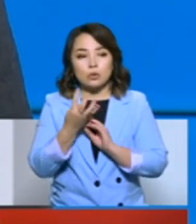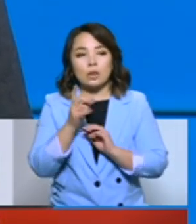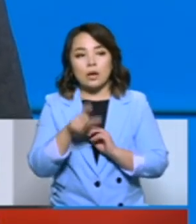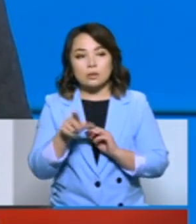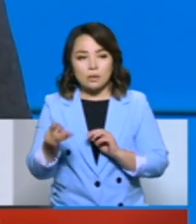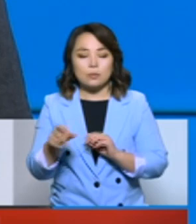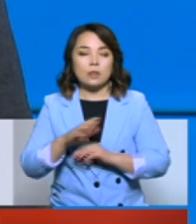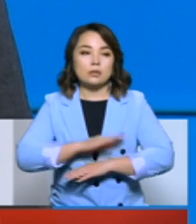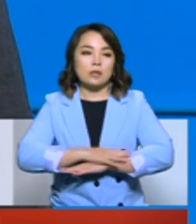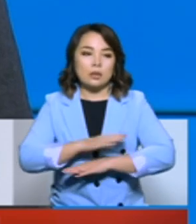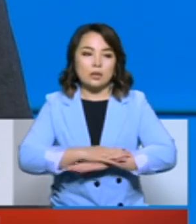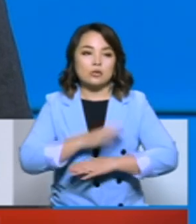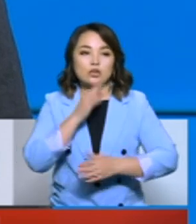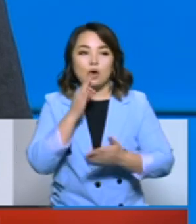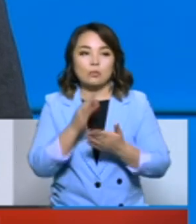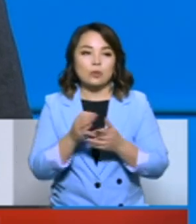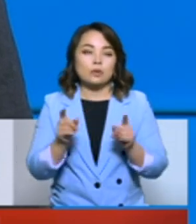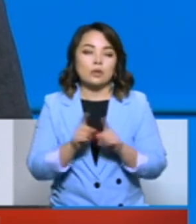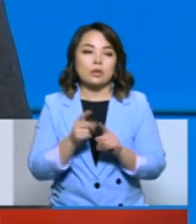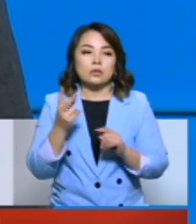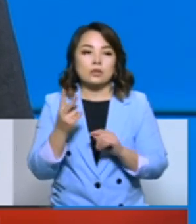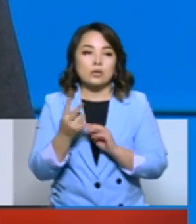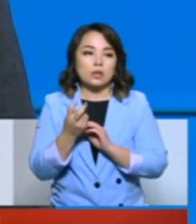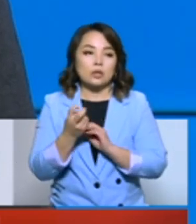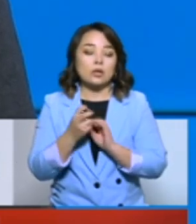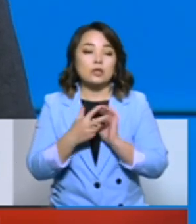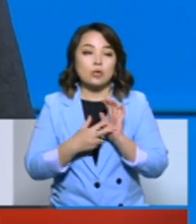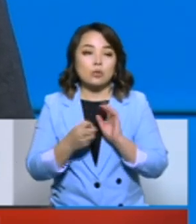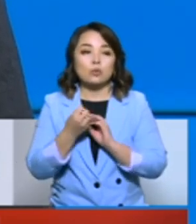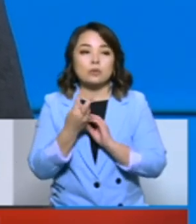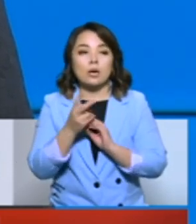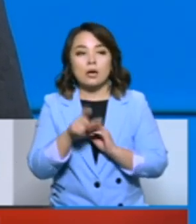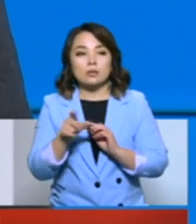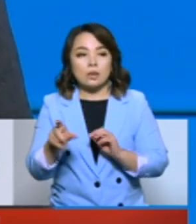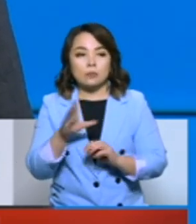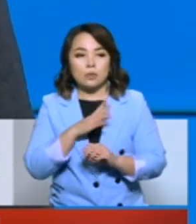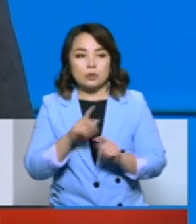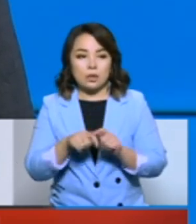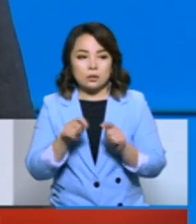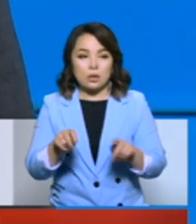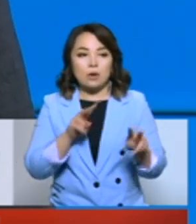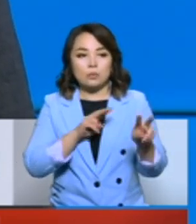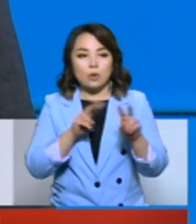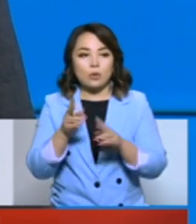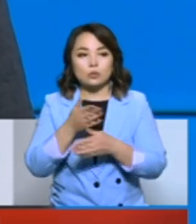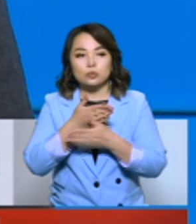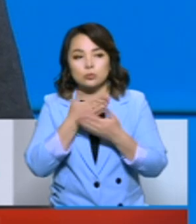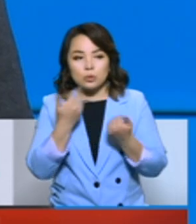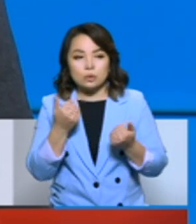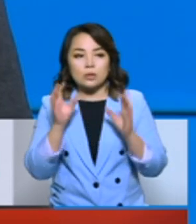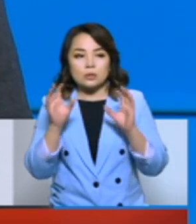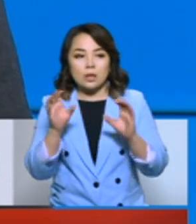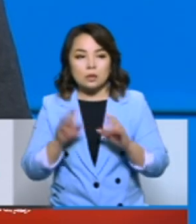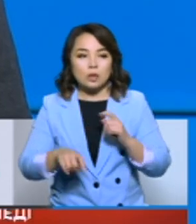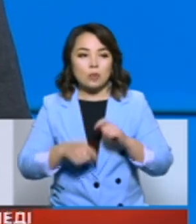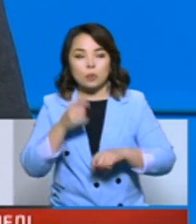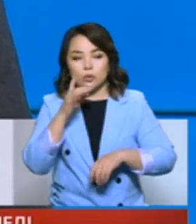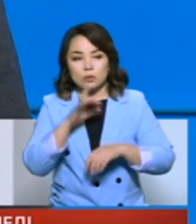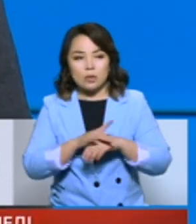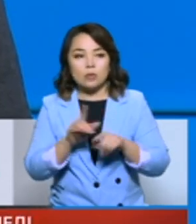ішінде тәртіптік жауапкершілікке 812 адам тартылды. Бақылаудың жоқтығы және заңдылықтың